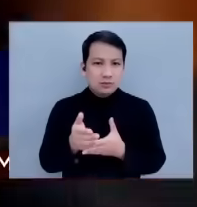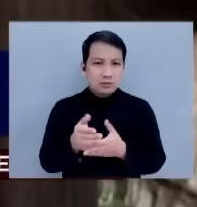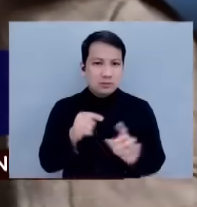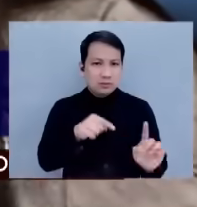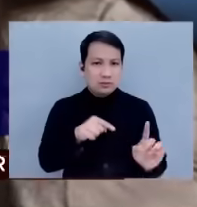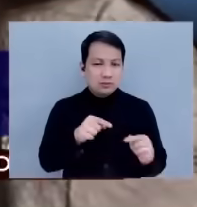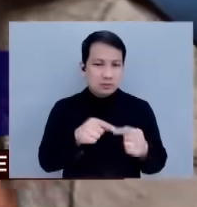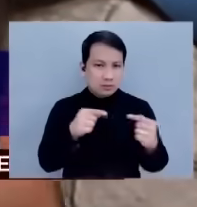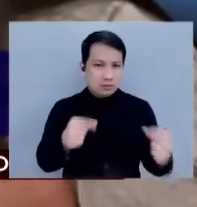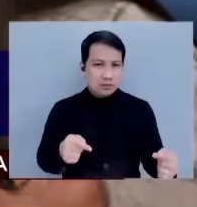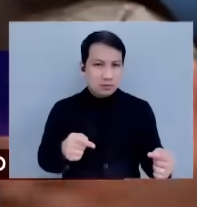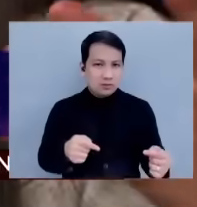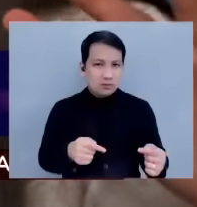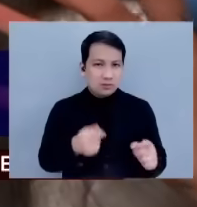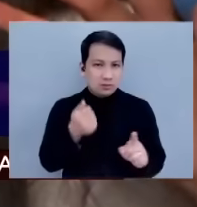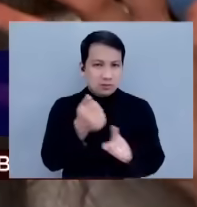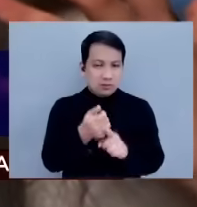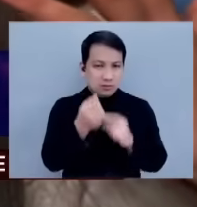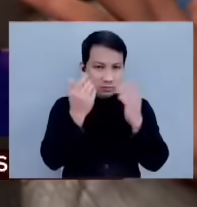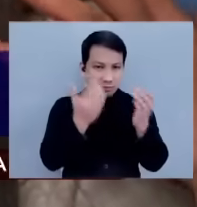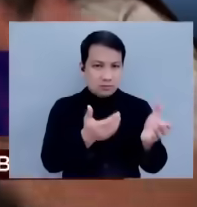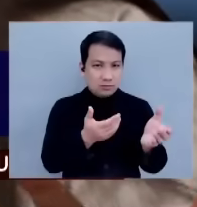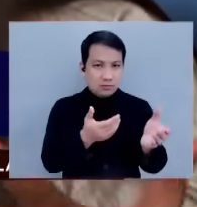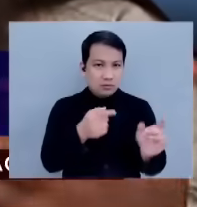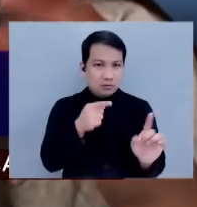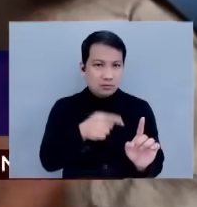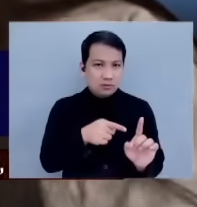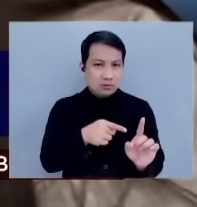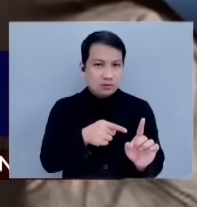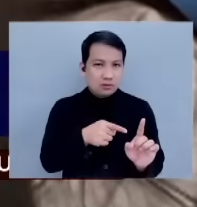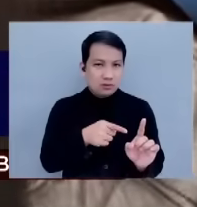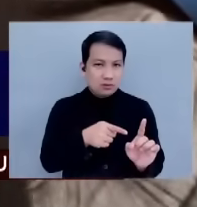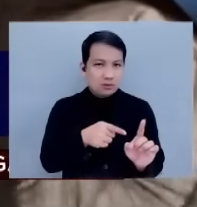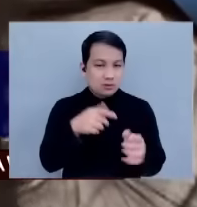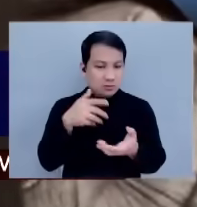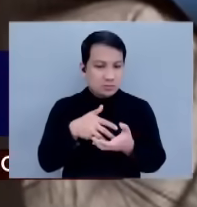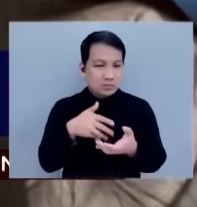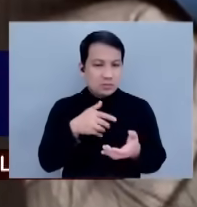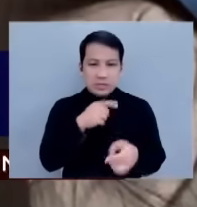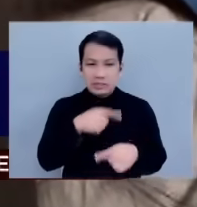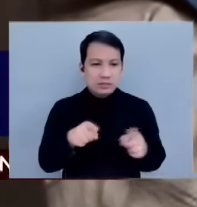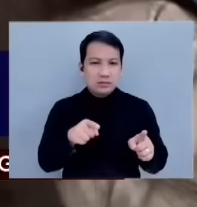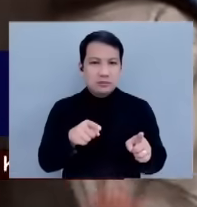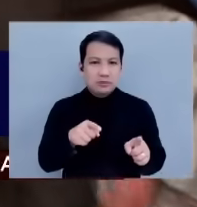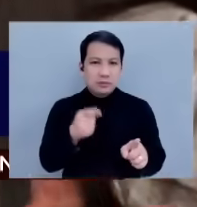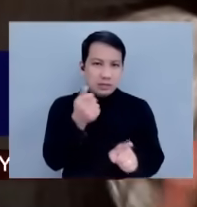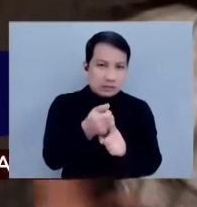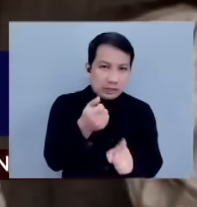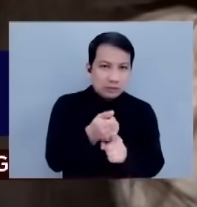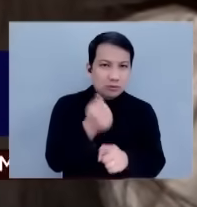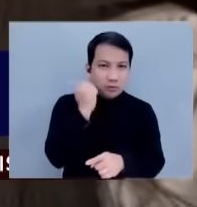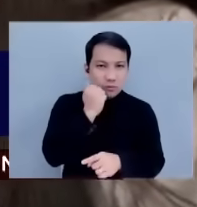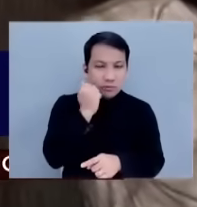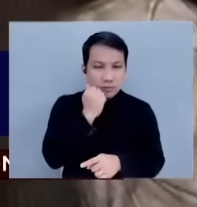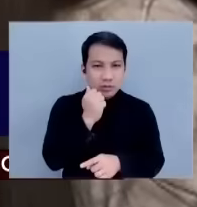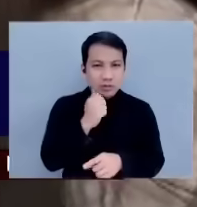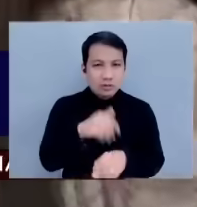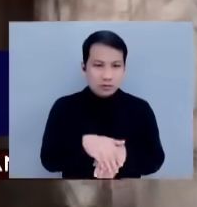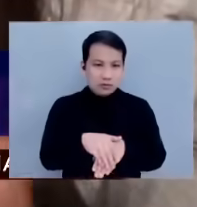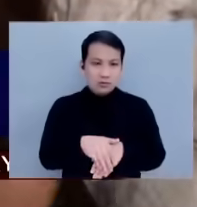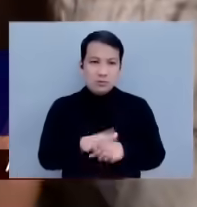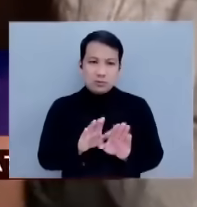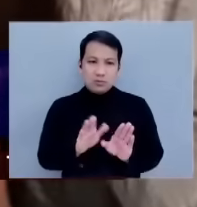laging sumusugod. Pero doon mo din maaaral na hindi dapat sumusugod ka lang parati. Dapat nagsa-strategize ka din